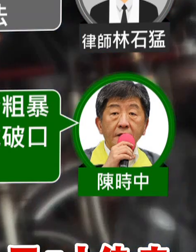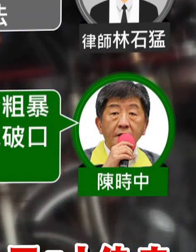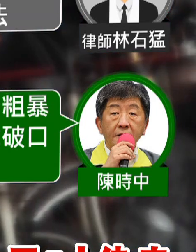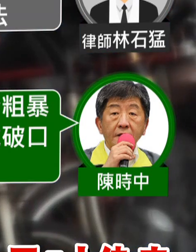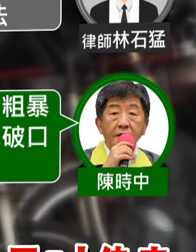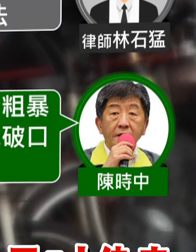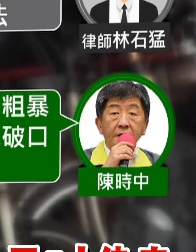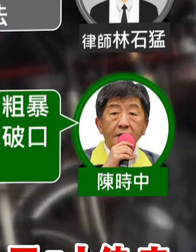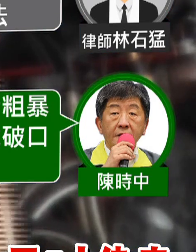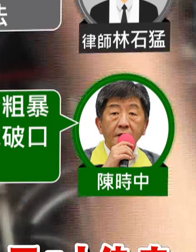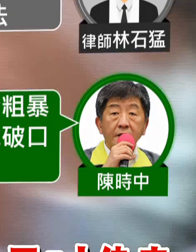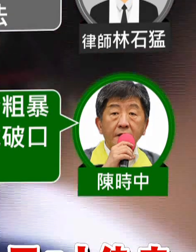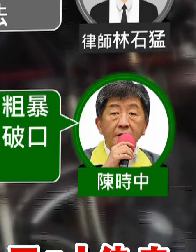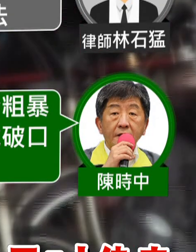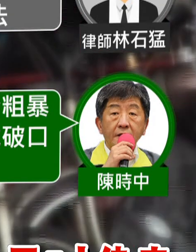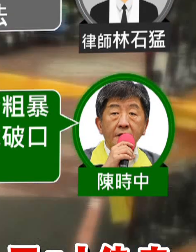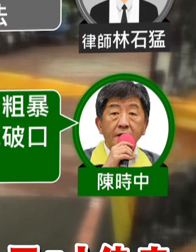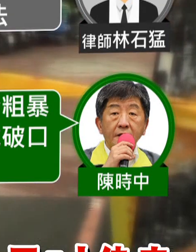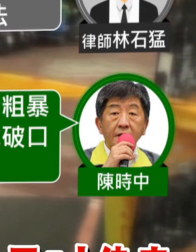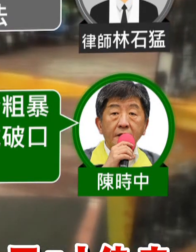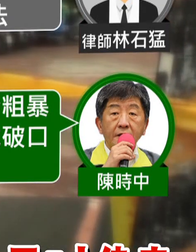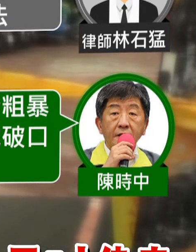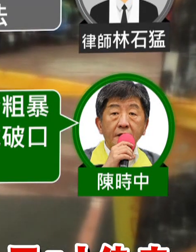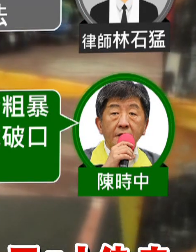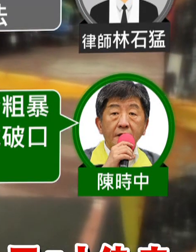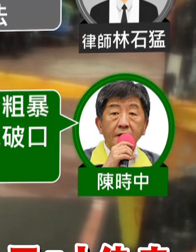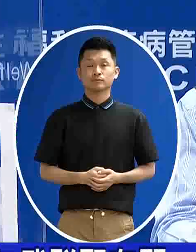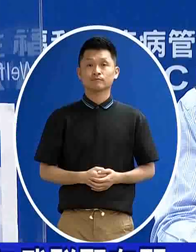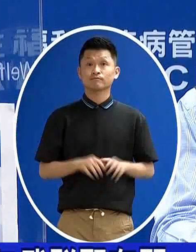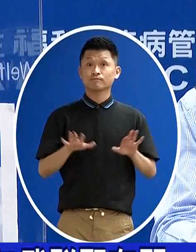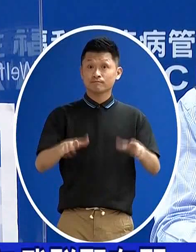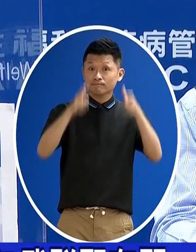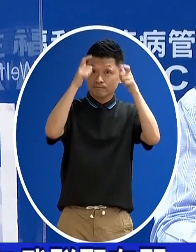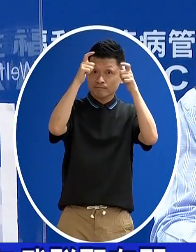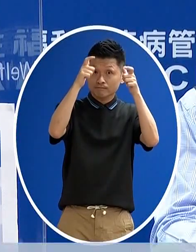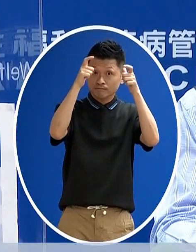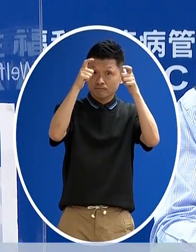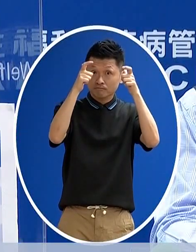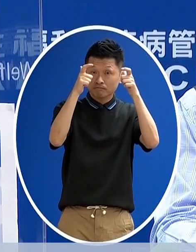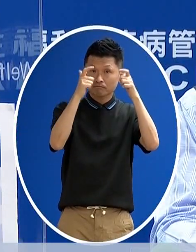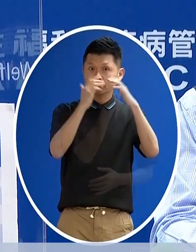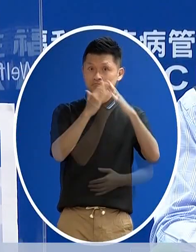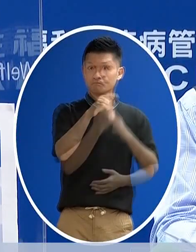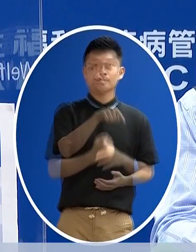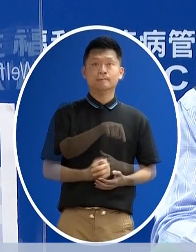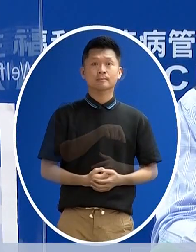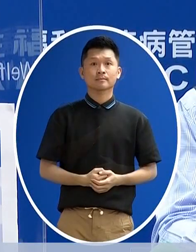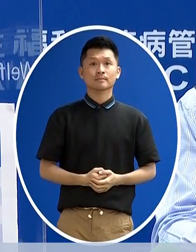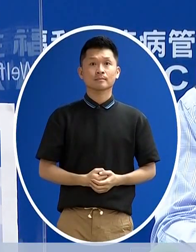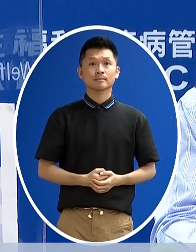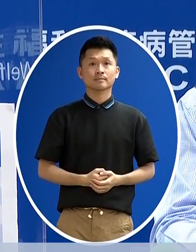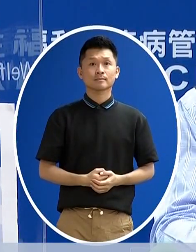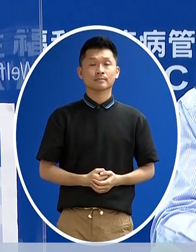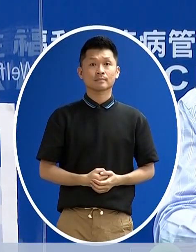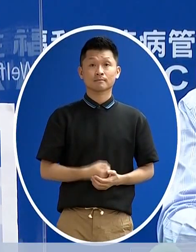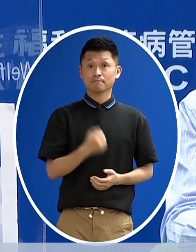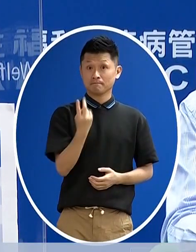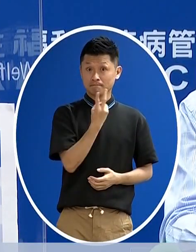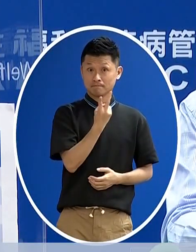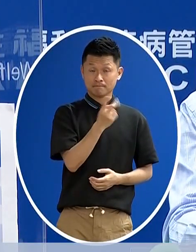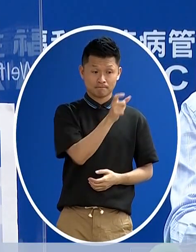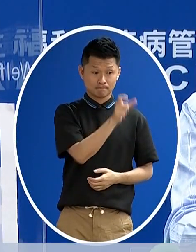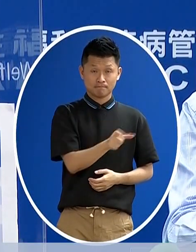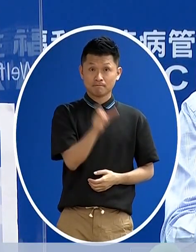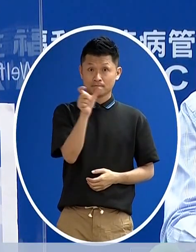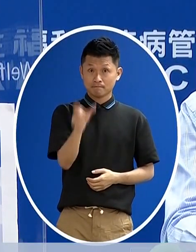怀疑可能是搭乘同一个电梯才会被传染。 高雄市哈有2例，那这2例都跟他的